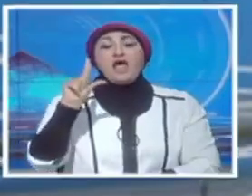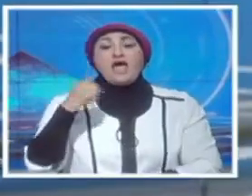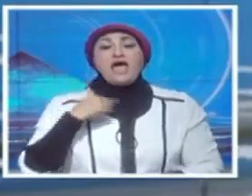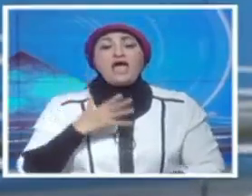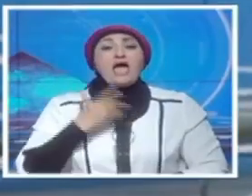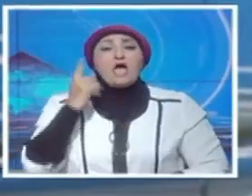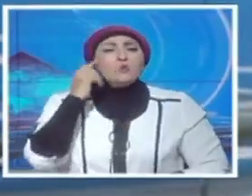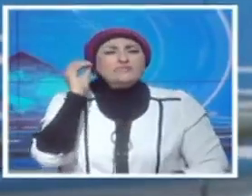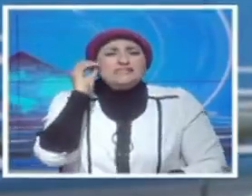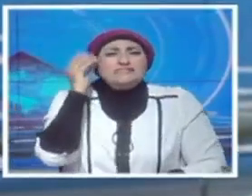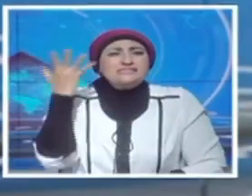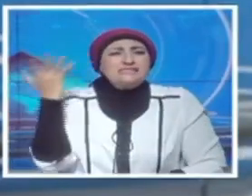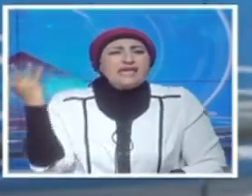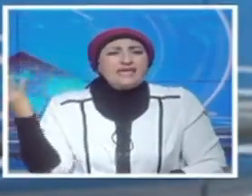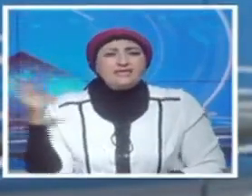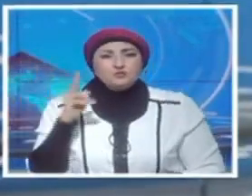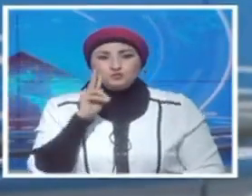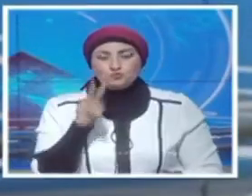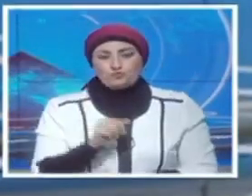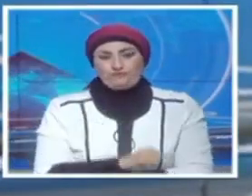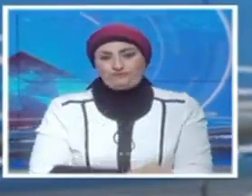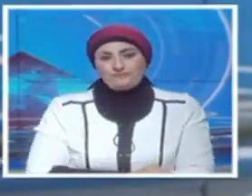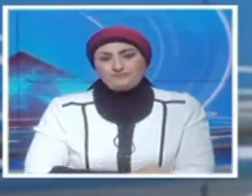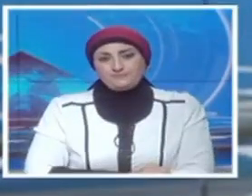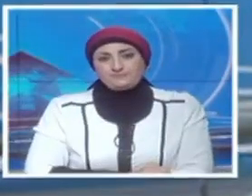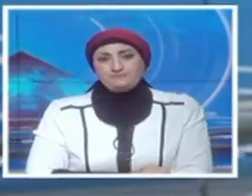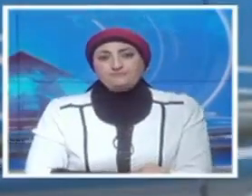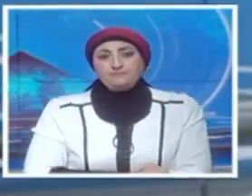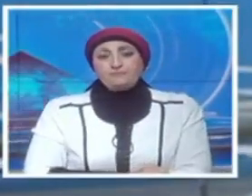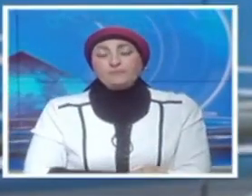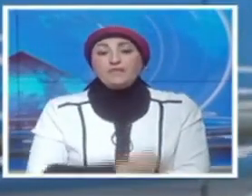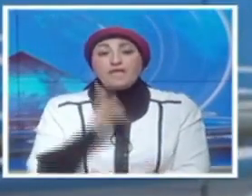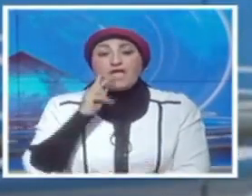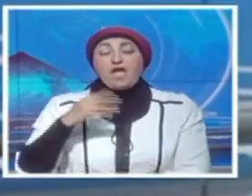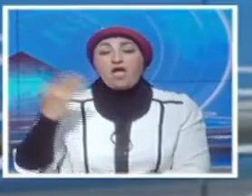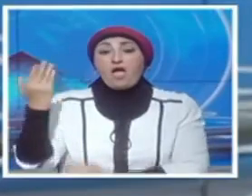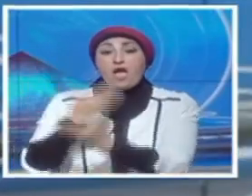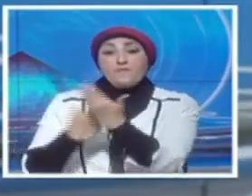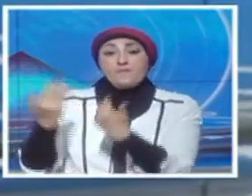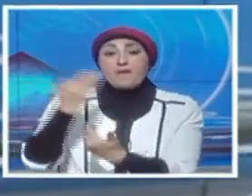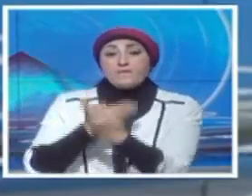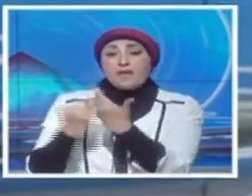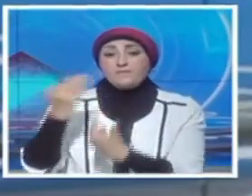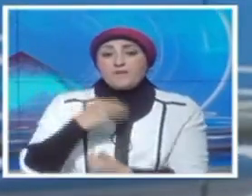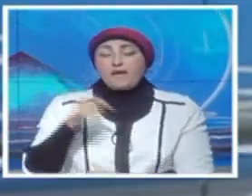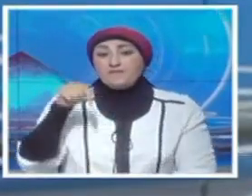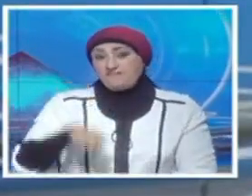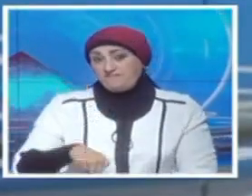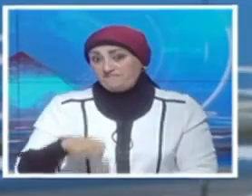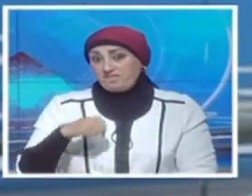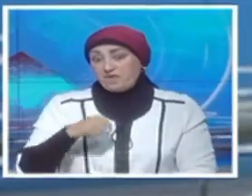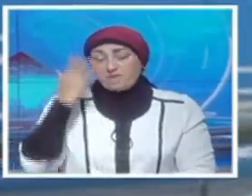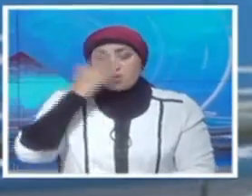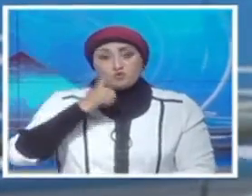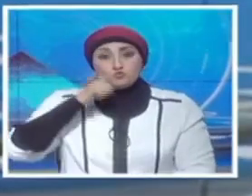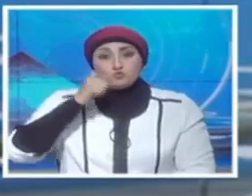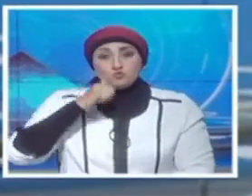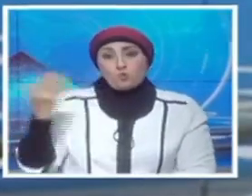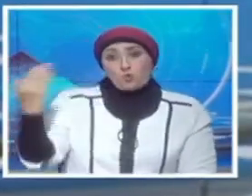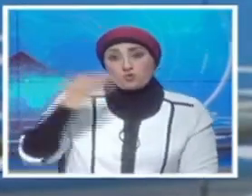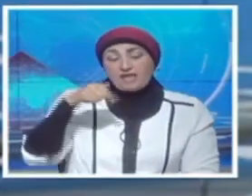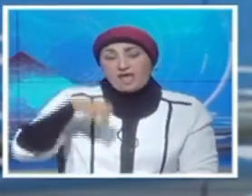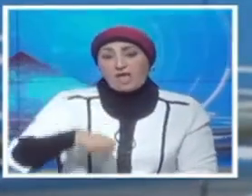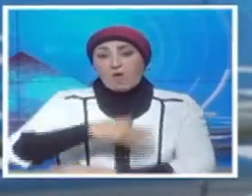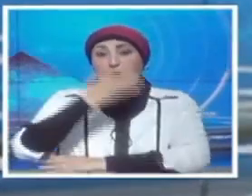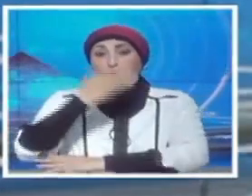كيف يبدو أمامك توافد الوافدين، توافد الناس من